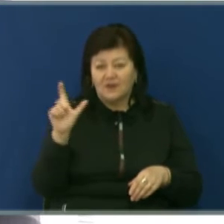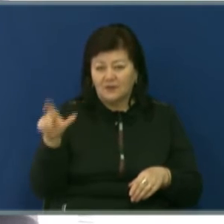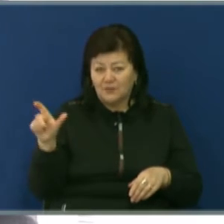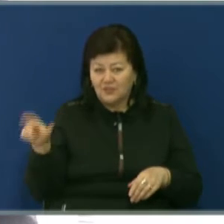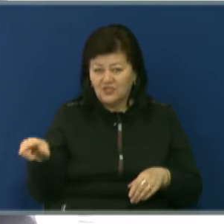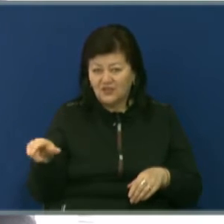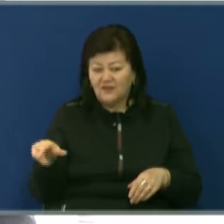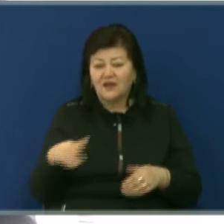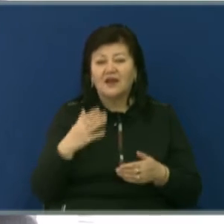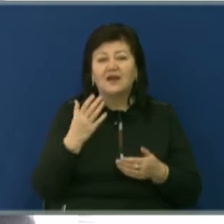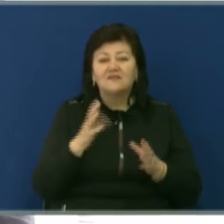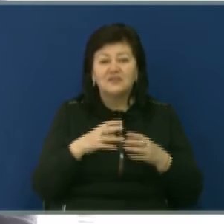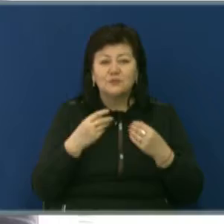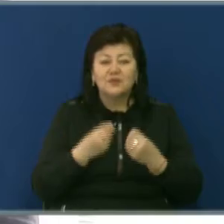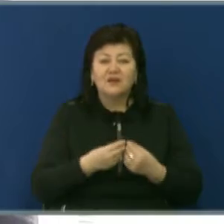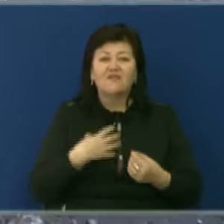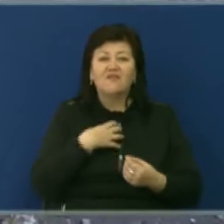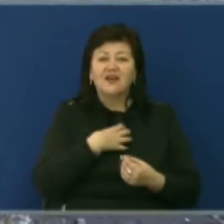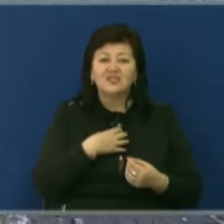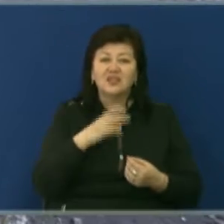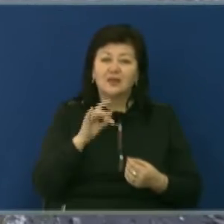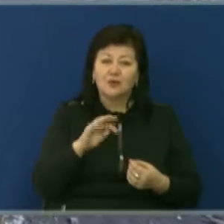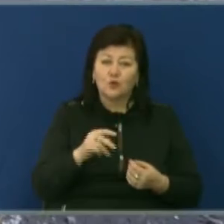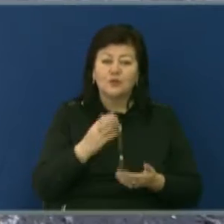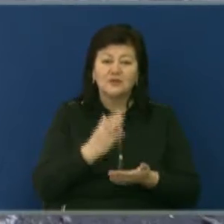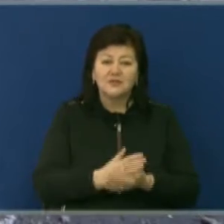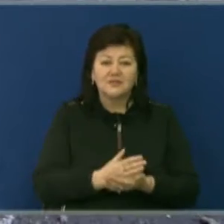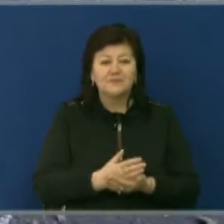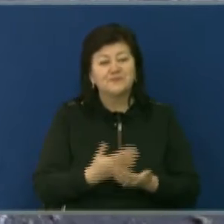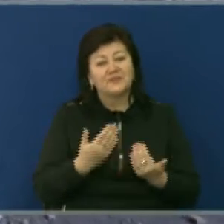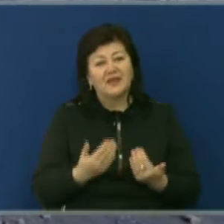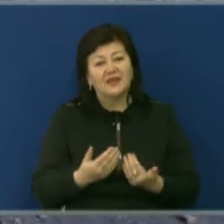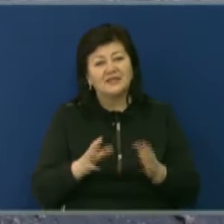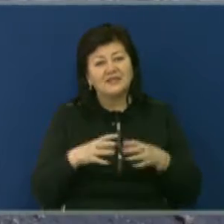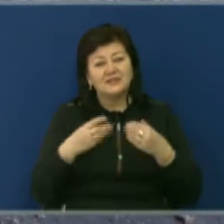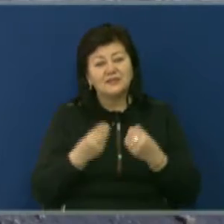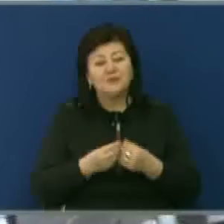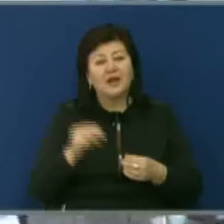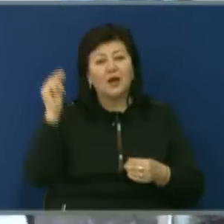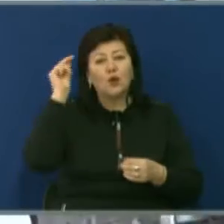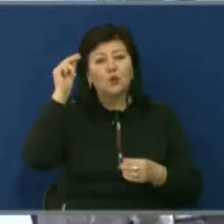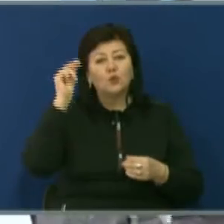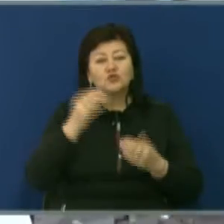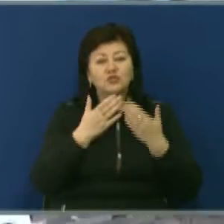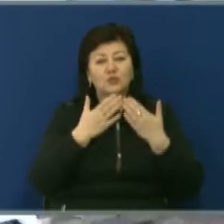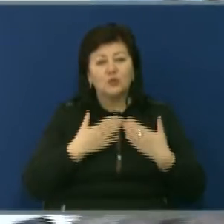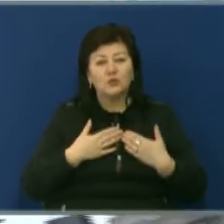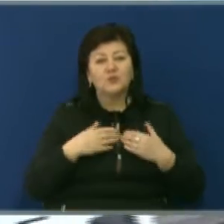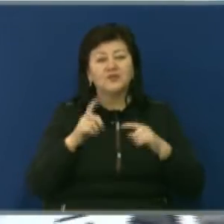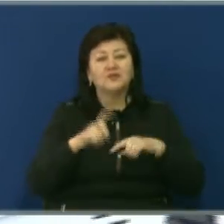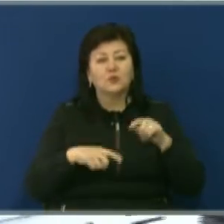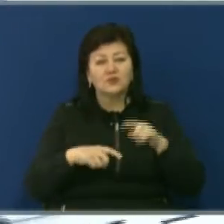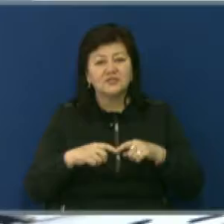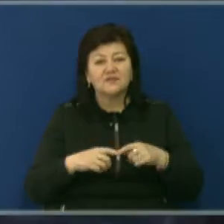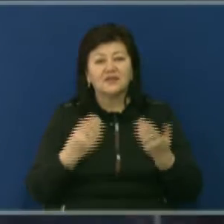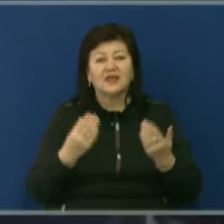де тағамдарын бауырына әкеліп береді. Ол қыздарын еңбек сүйгіштікке үлкендерді құрметтеуге үйретіп, жақындарына жақсылық жасау